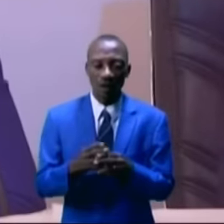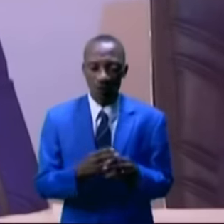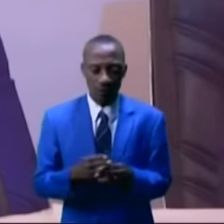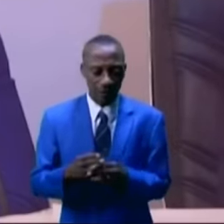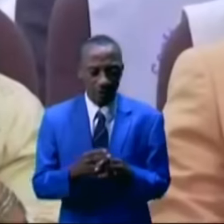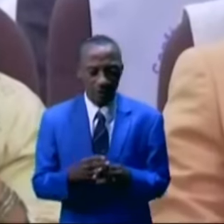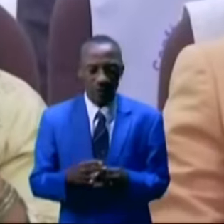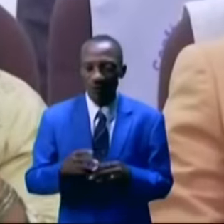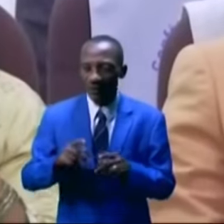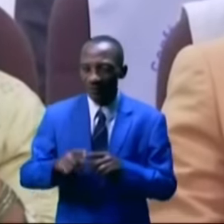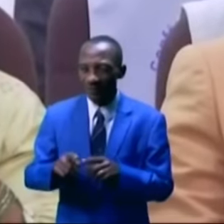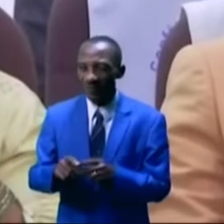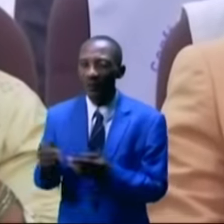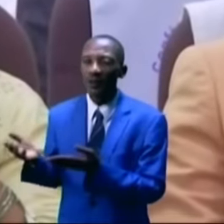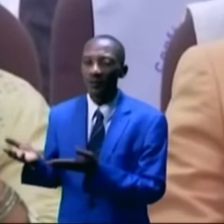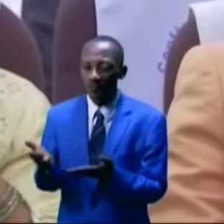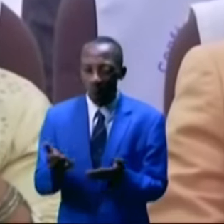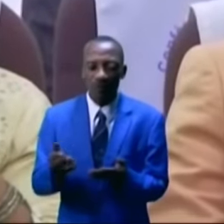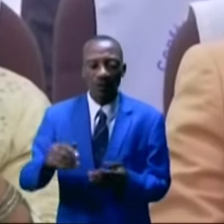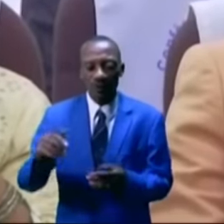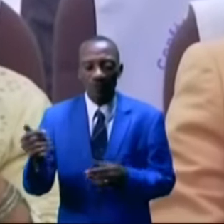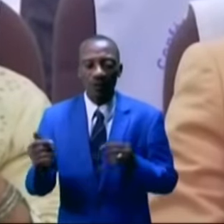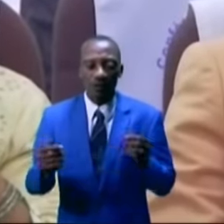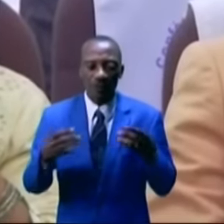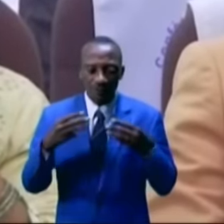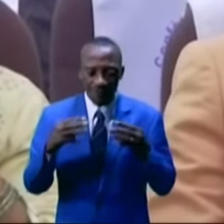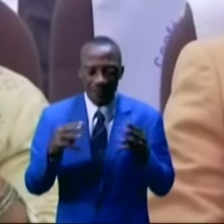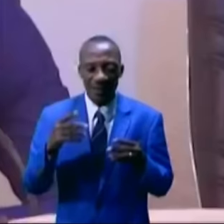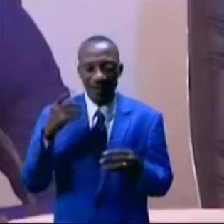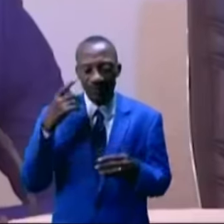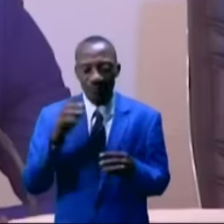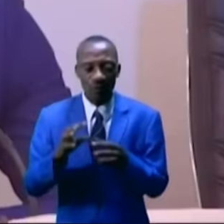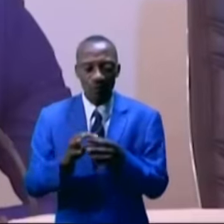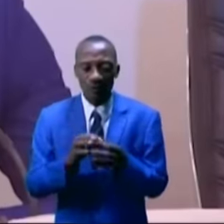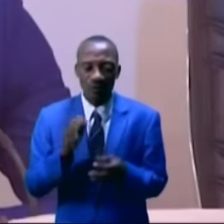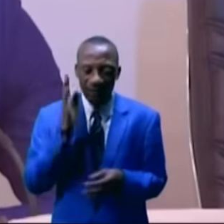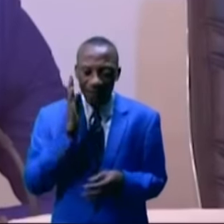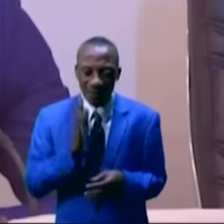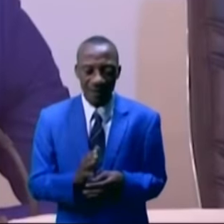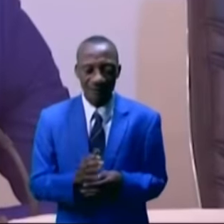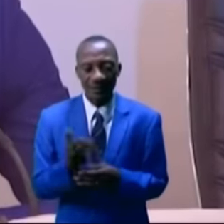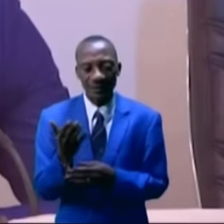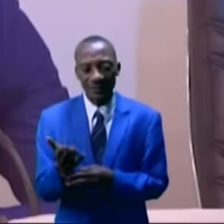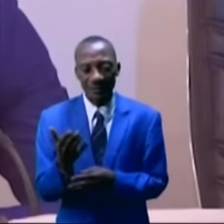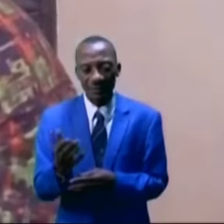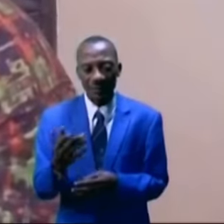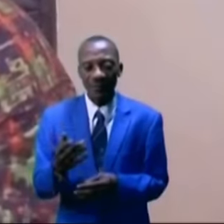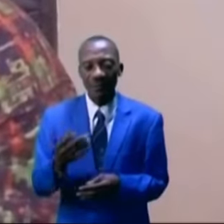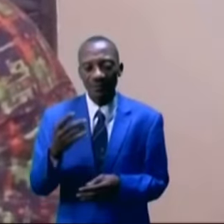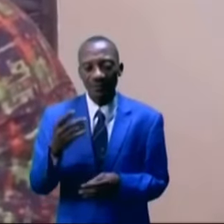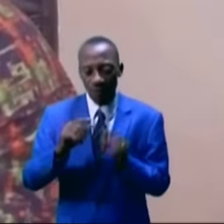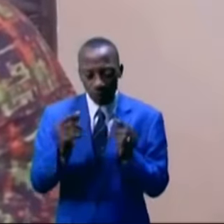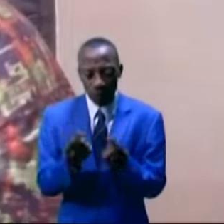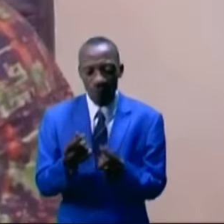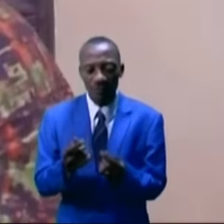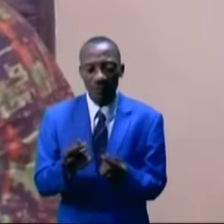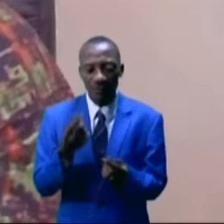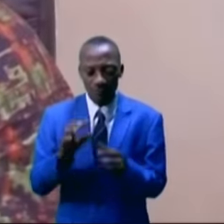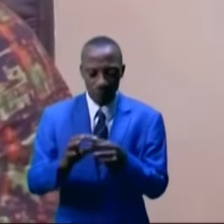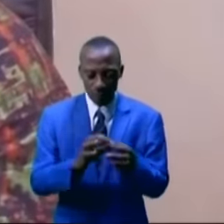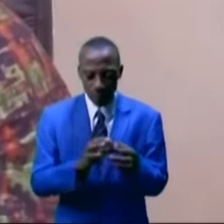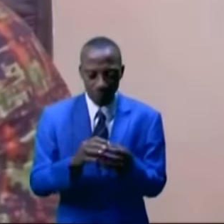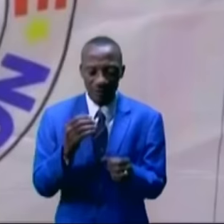majorité extra-parlementaire de l'Union Sacrée a lancé un appel au regroupement membres de cette structure au